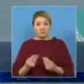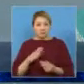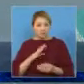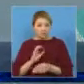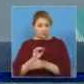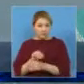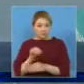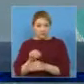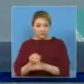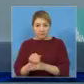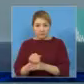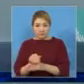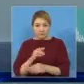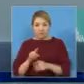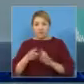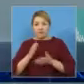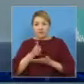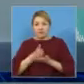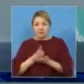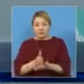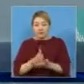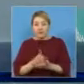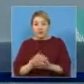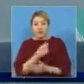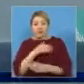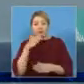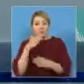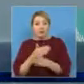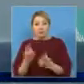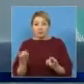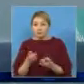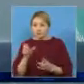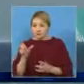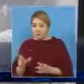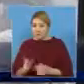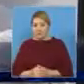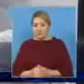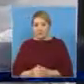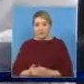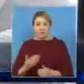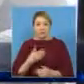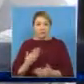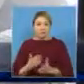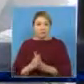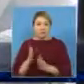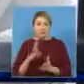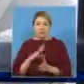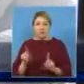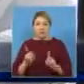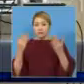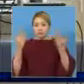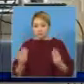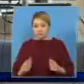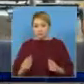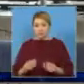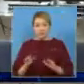нами вложены, они будут направлены на оказание медицинской помощи нуждающемуся в этот момент. Ну и основное – это то, что на сегодняшний